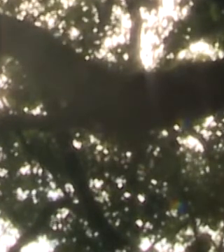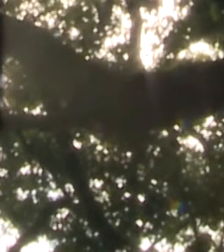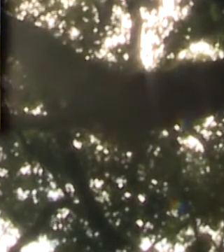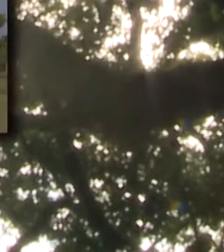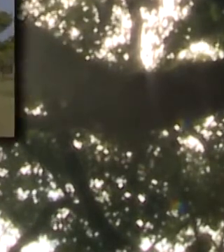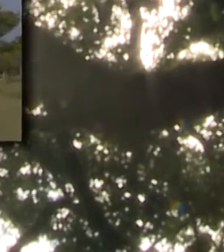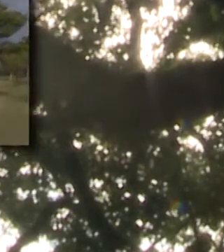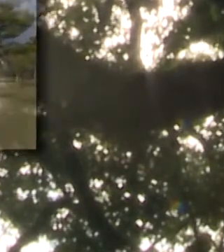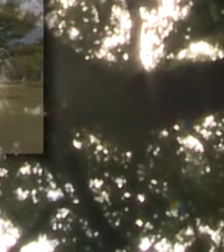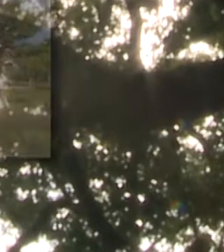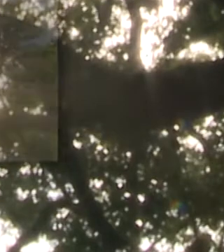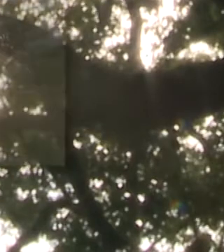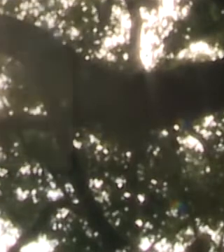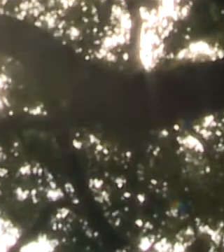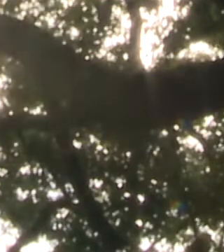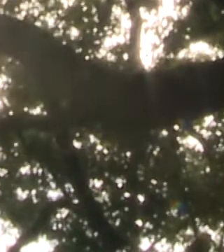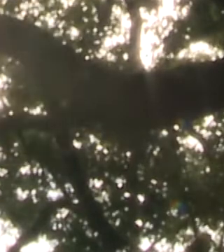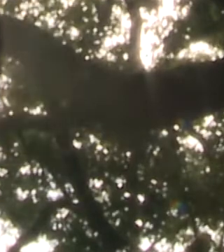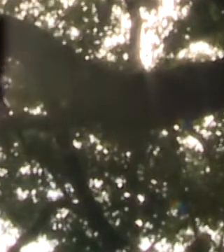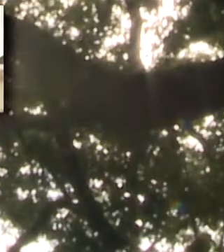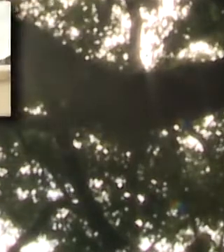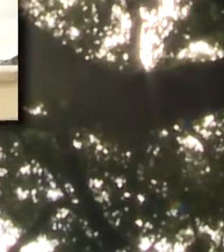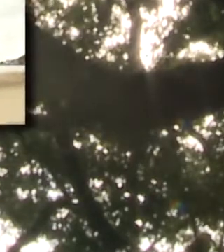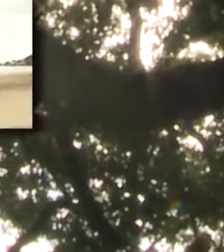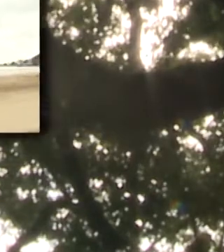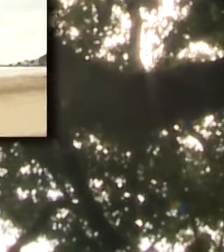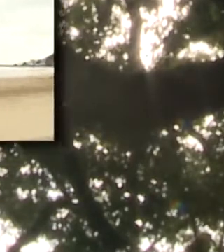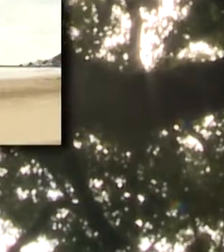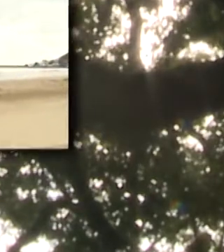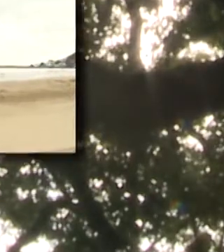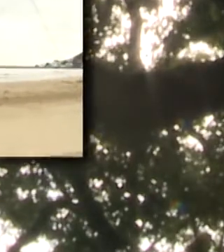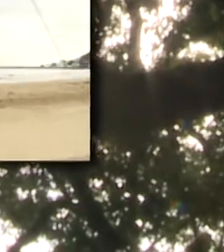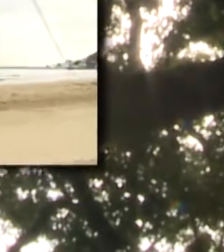ていたme